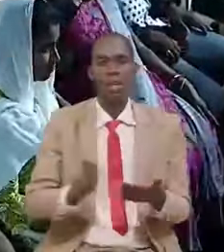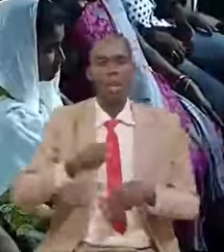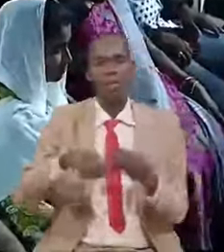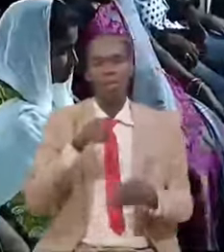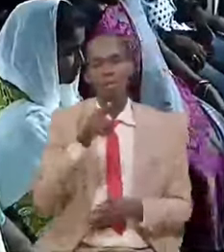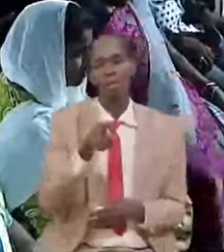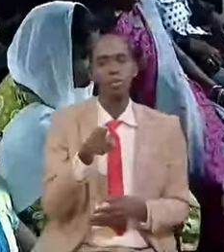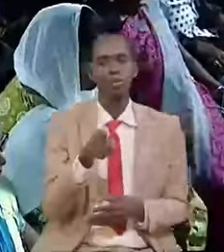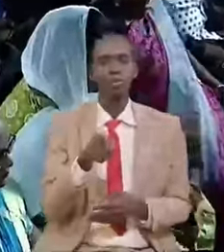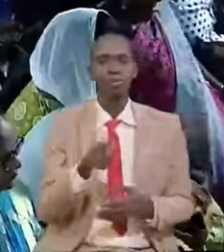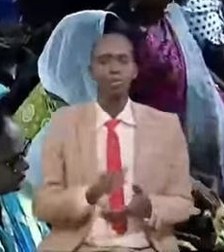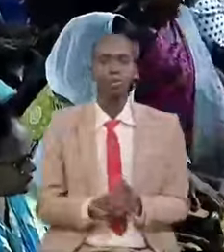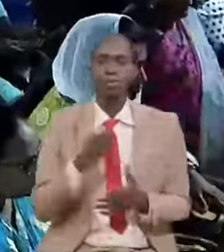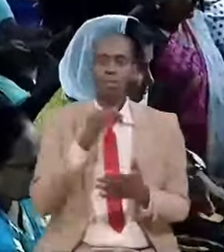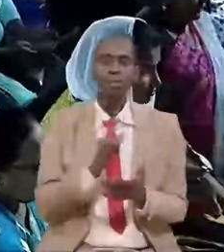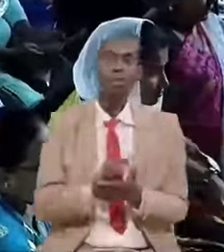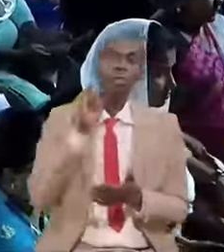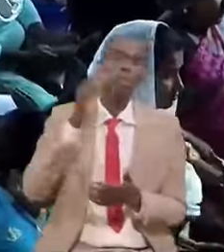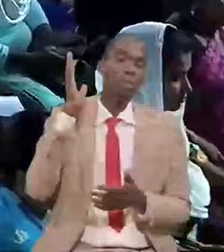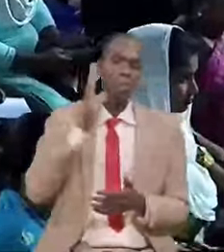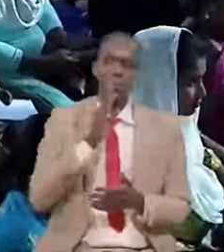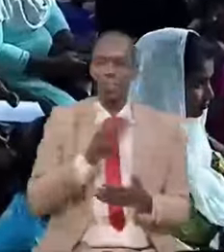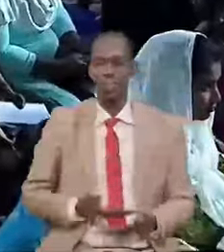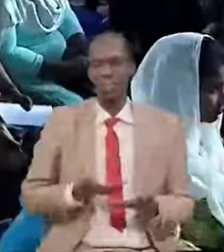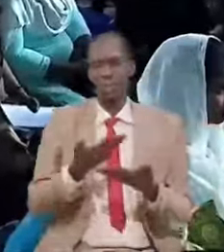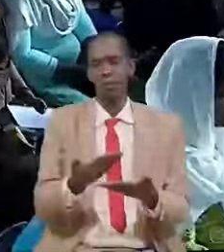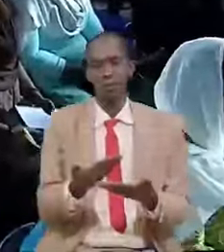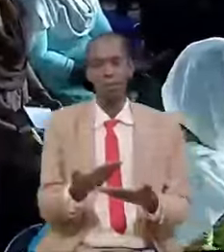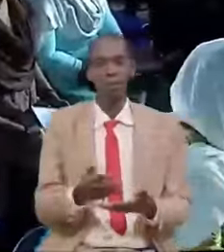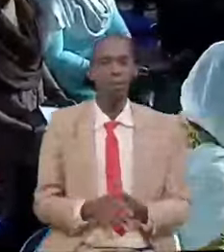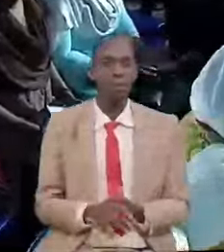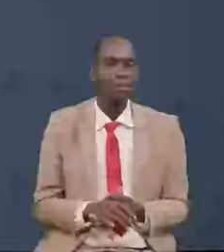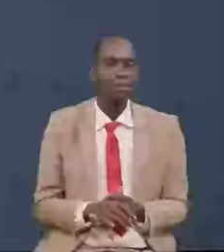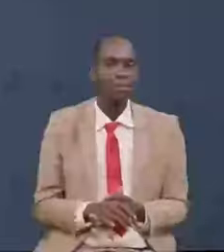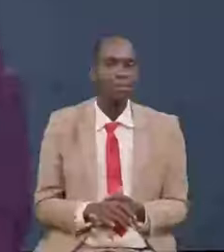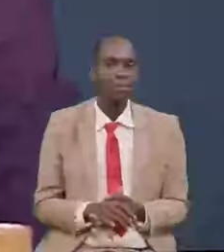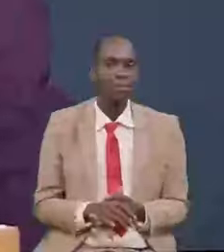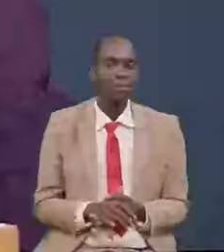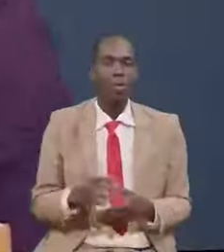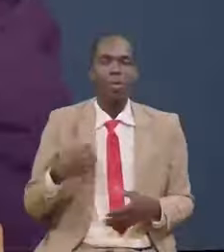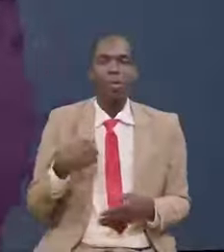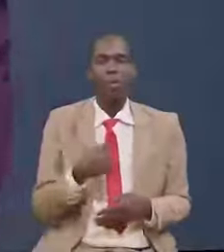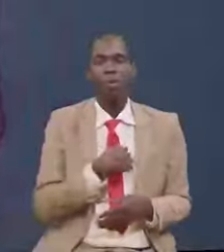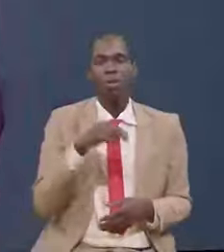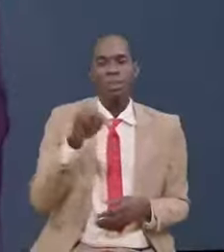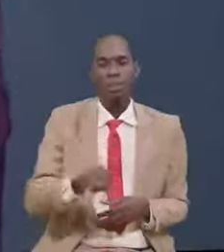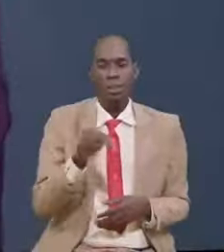Il est né pour qu'il soit donné pour chacun de nous. Nous avons besoin de la révélation.